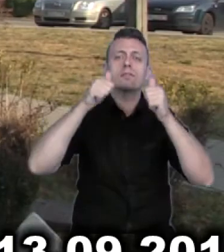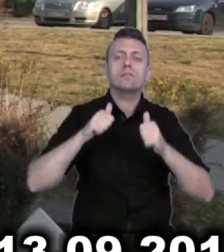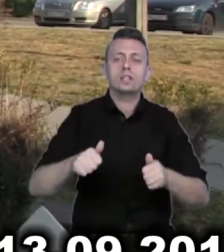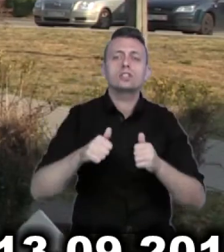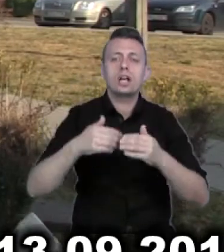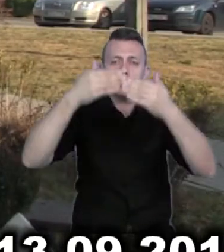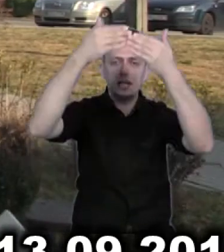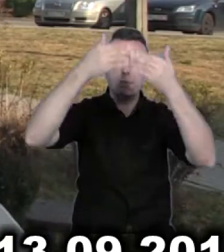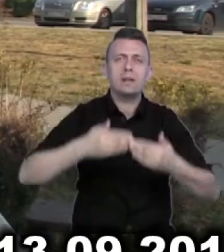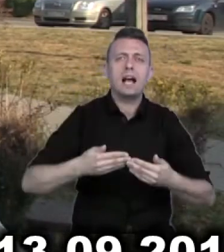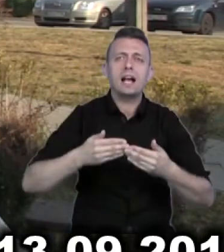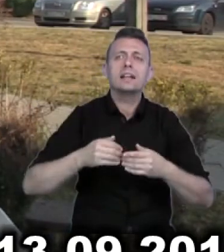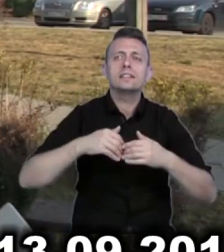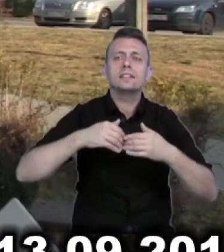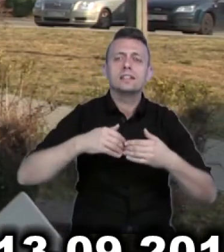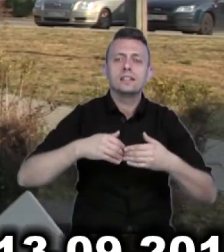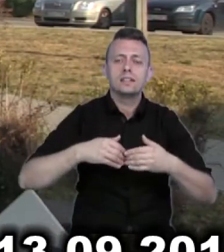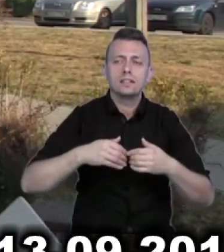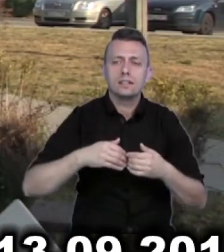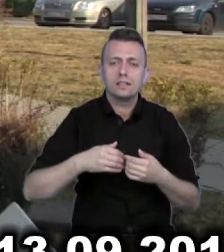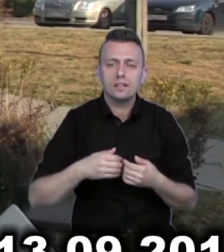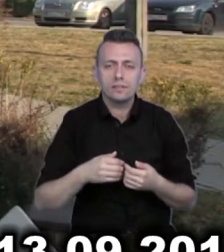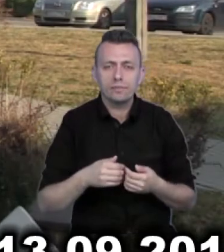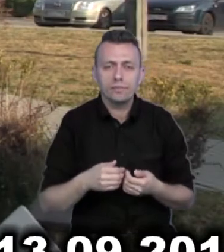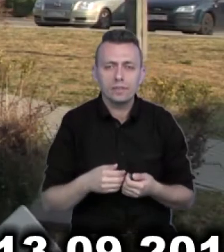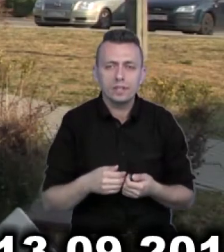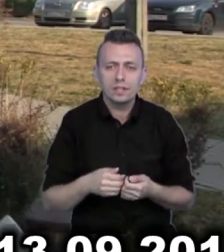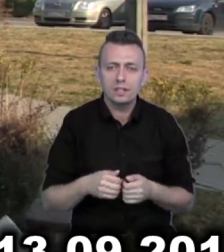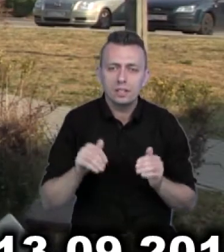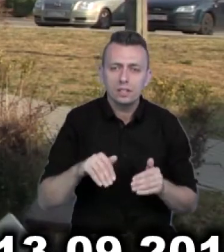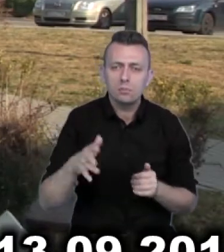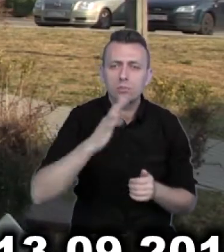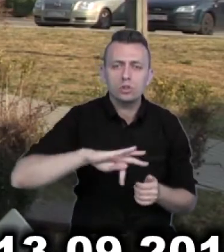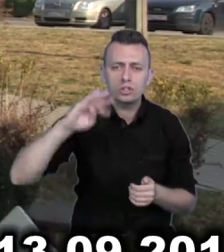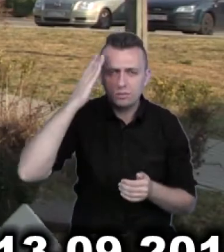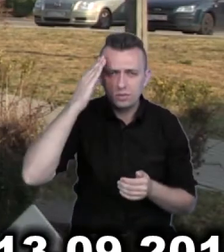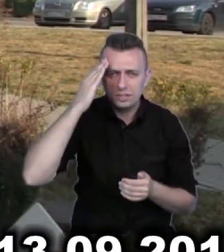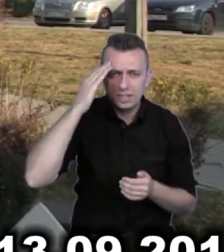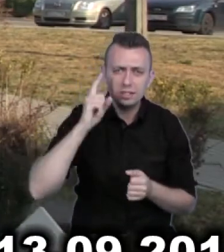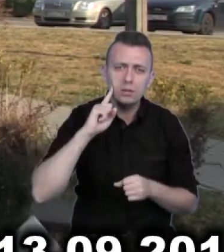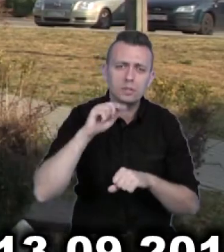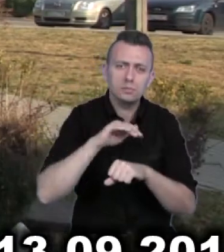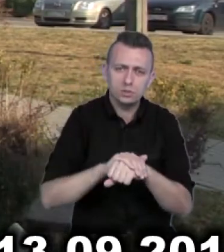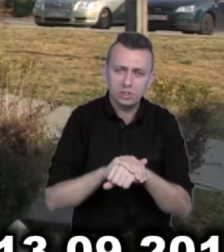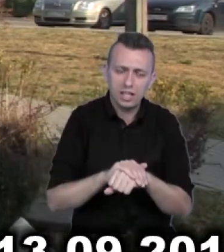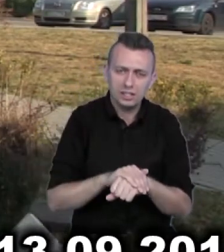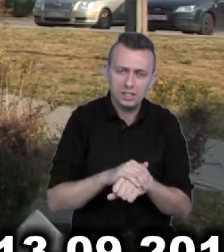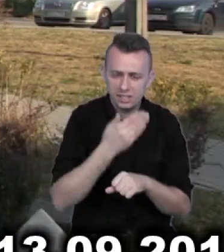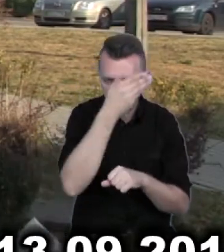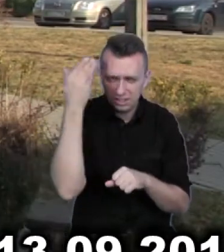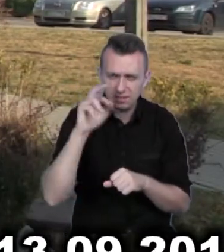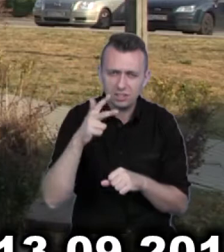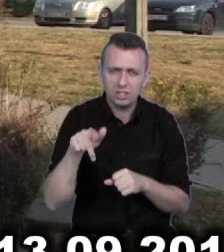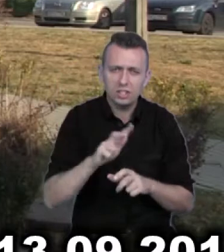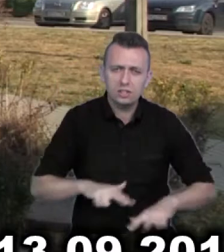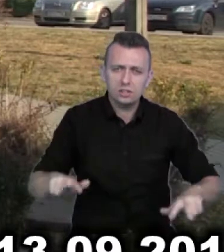zaklejane. I mam szczególną prośbę właśnie do mieszkańców. Być może twój znajomy, przyjaciel, o którym nie wiesz, a może i wiesz, może ktoś z